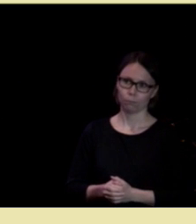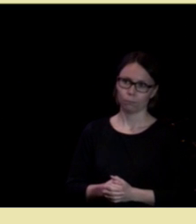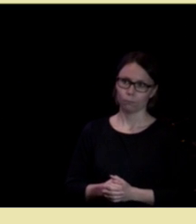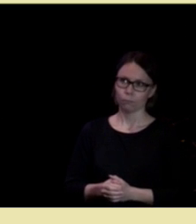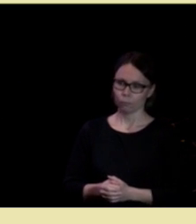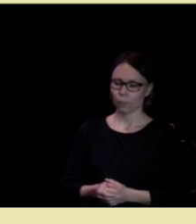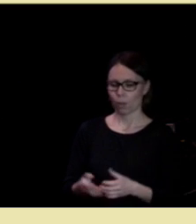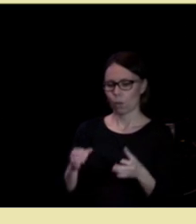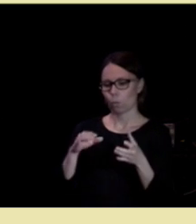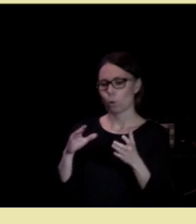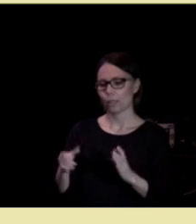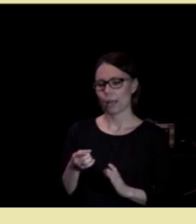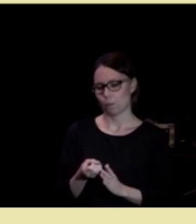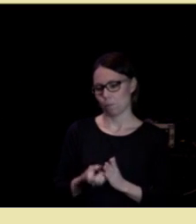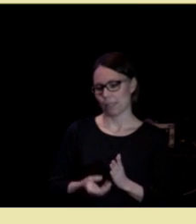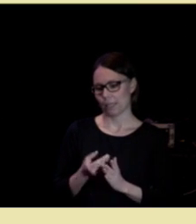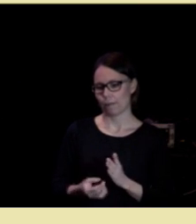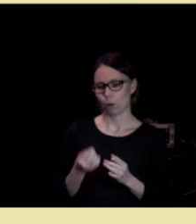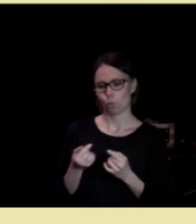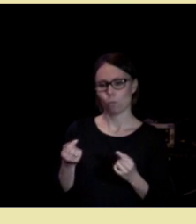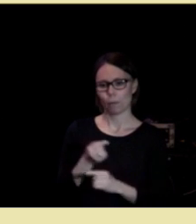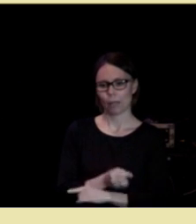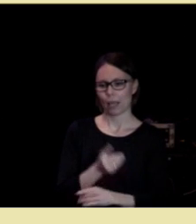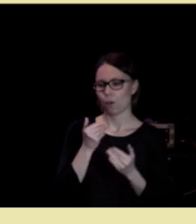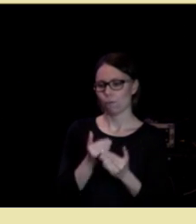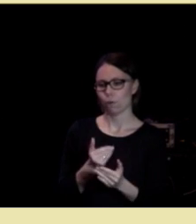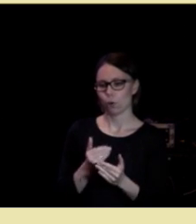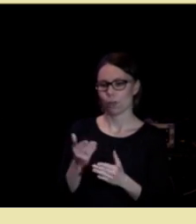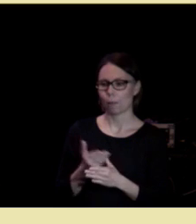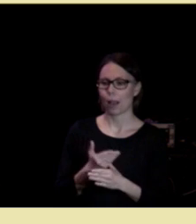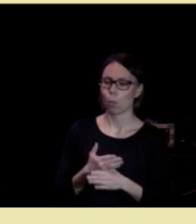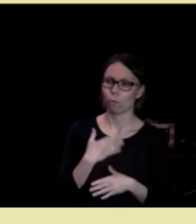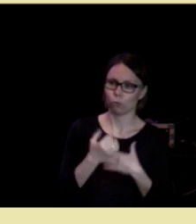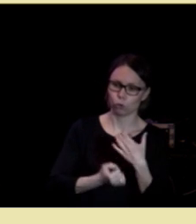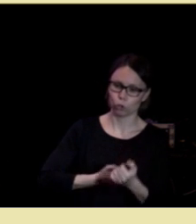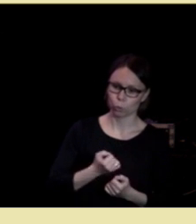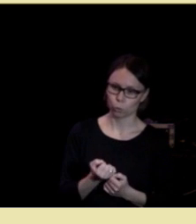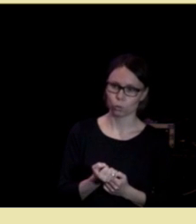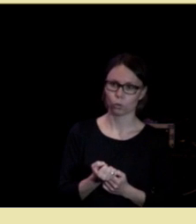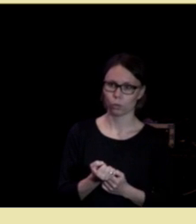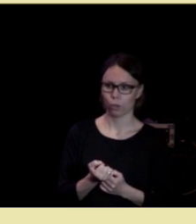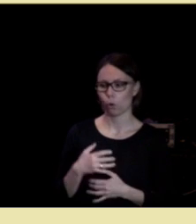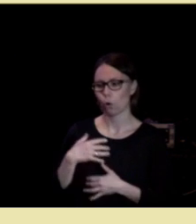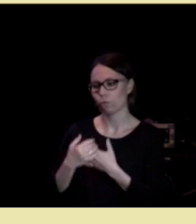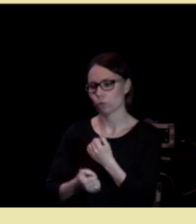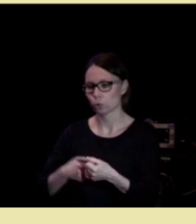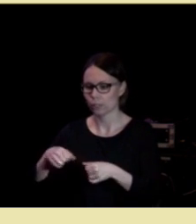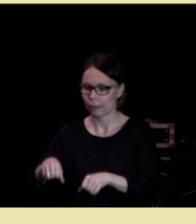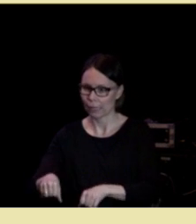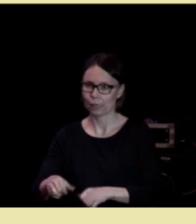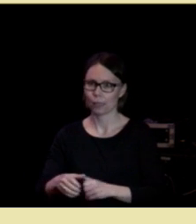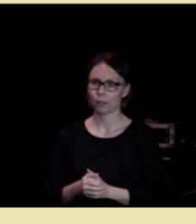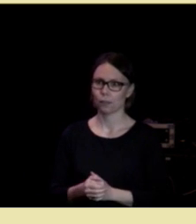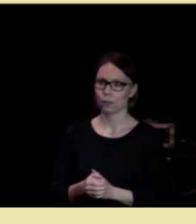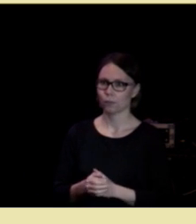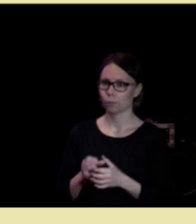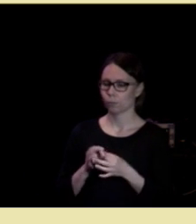Denne modellen beskriver det komplementære forholdet som mellom funksjon og funksjonssvikt, I